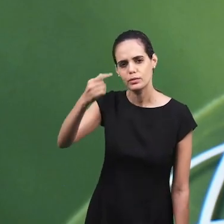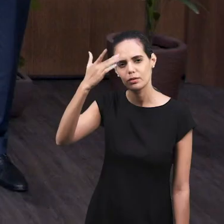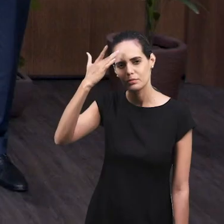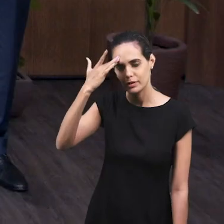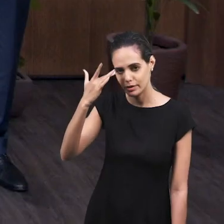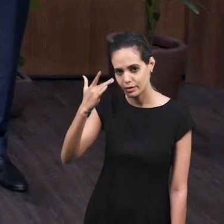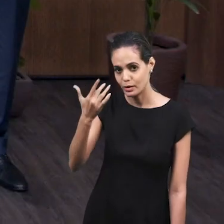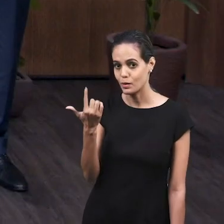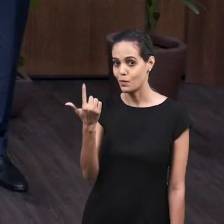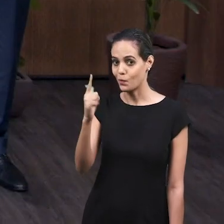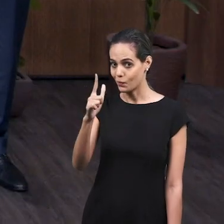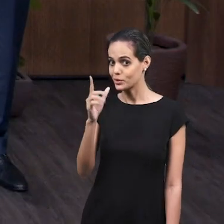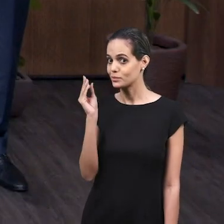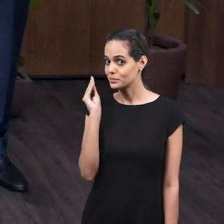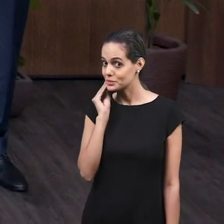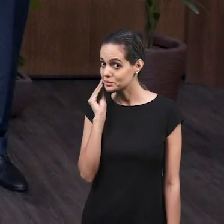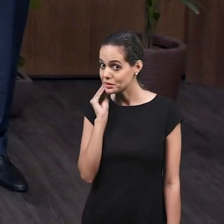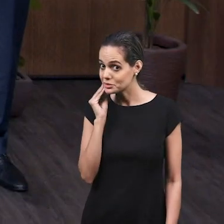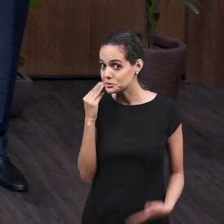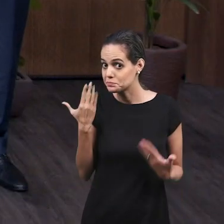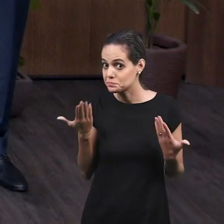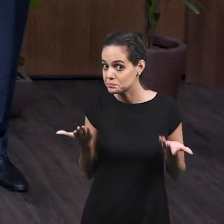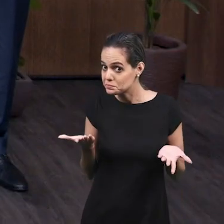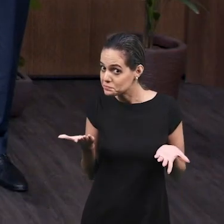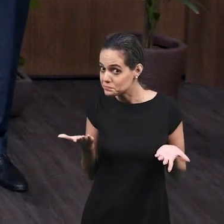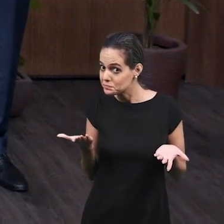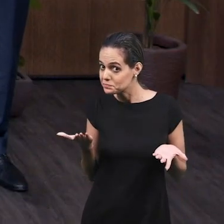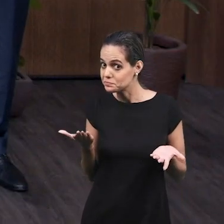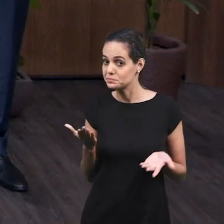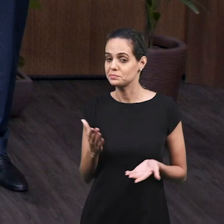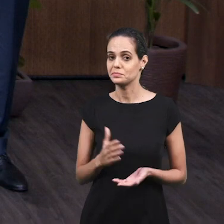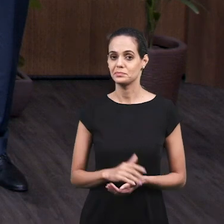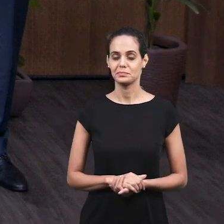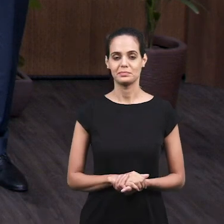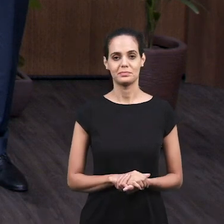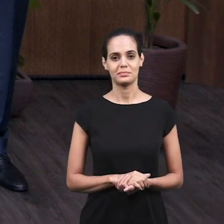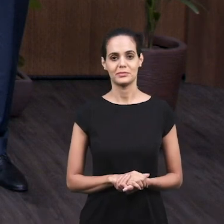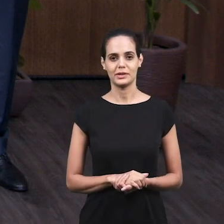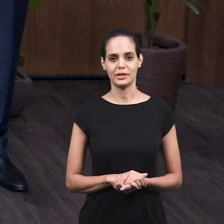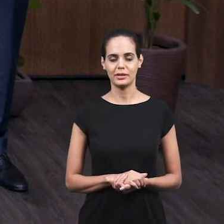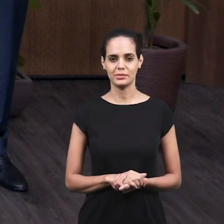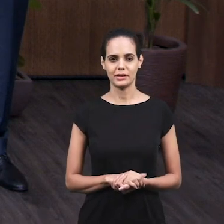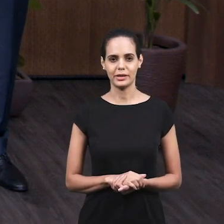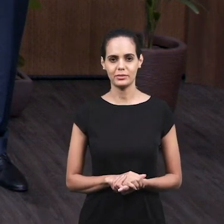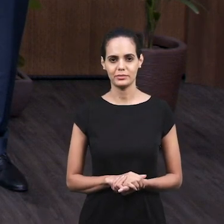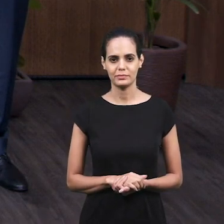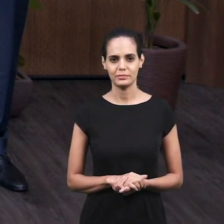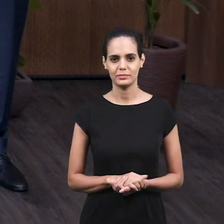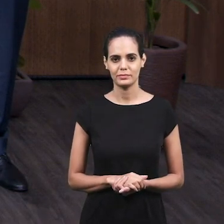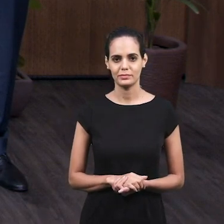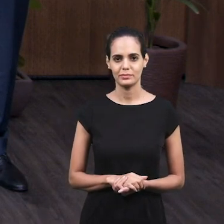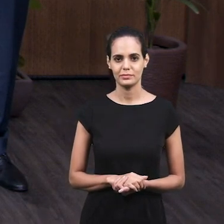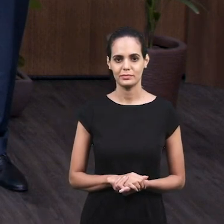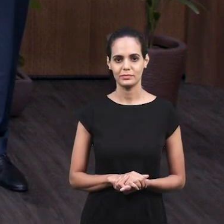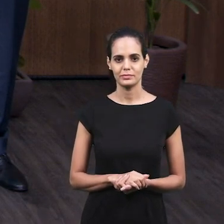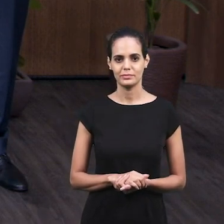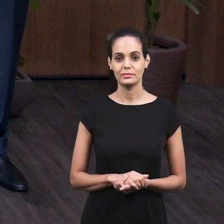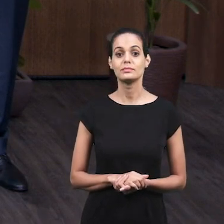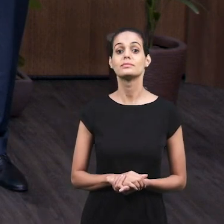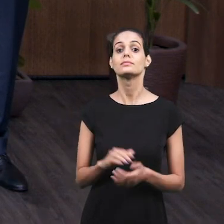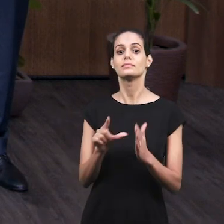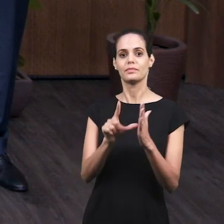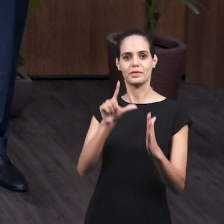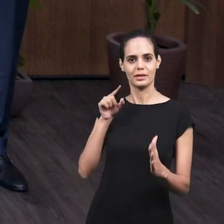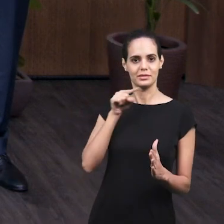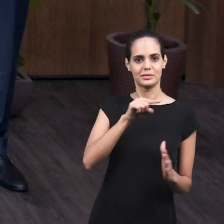chance? Nous étions aveugles, mais maintenant, nous sommes en train de voir. Et nous avons besoin de